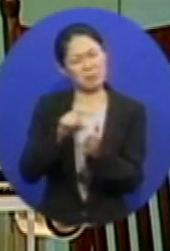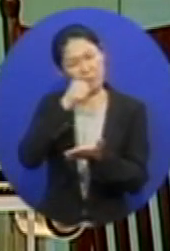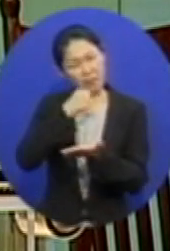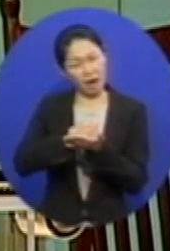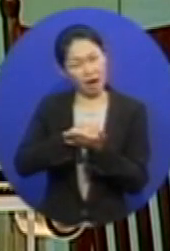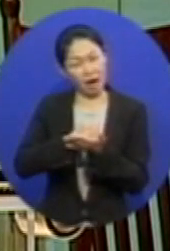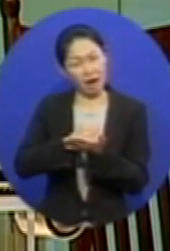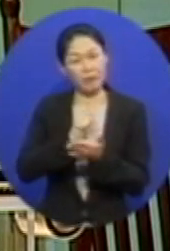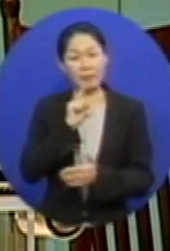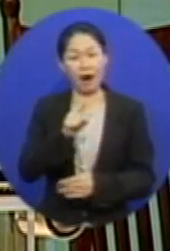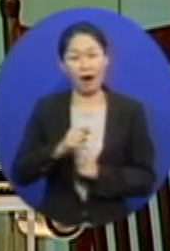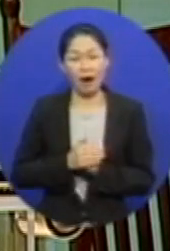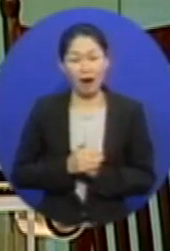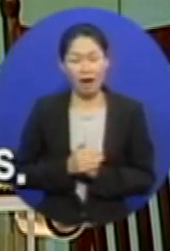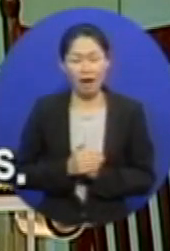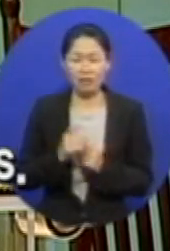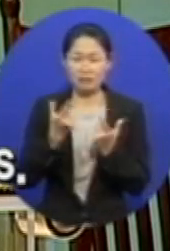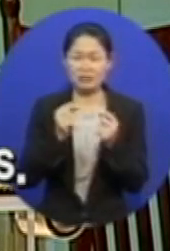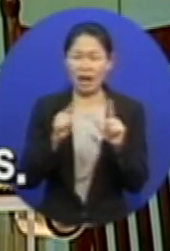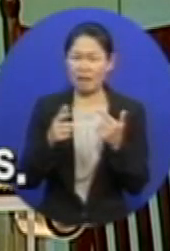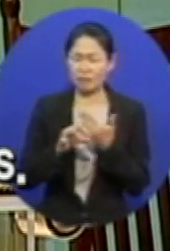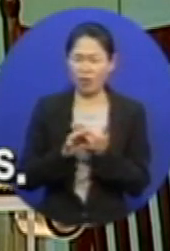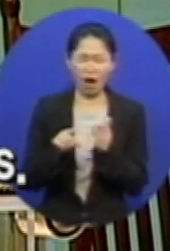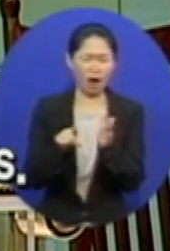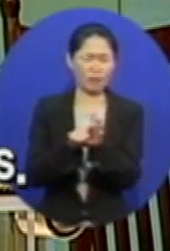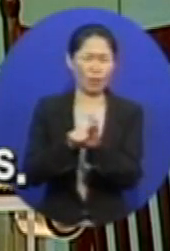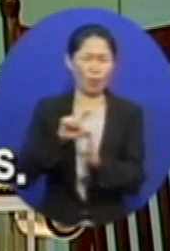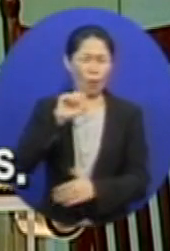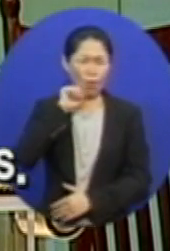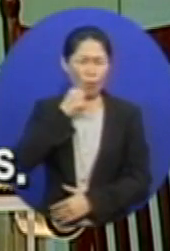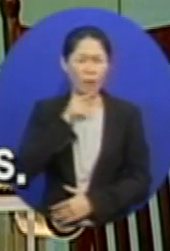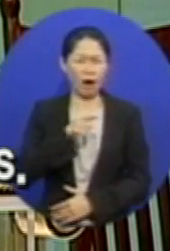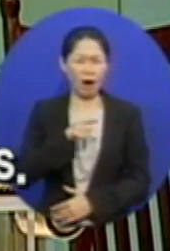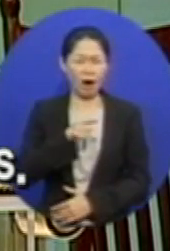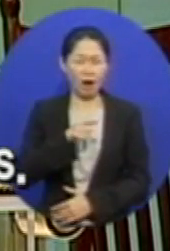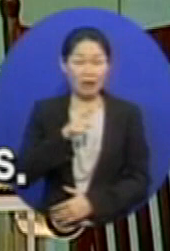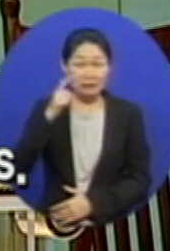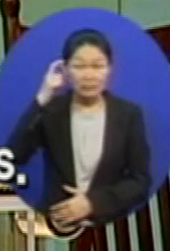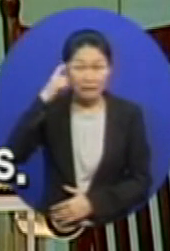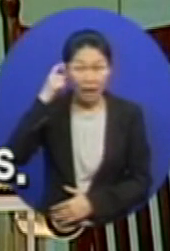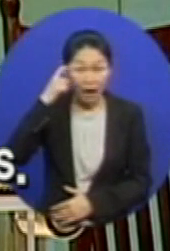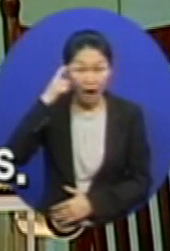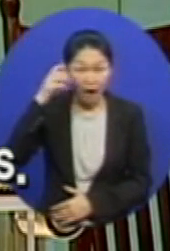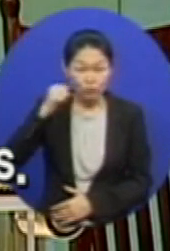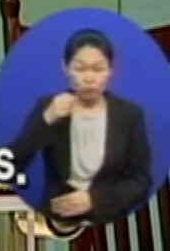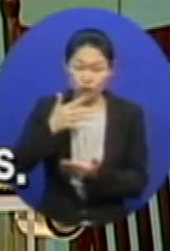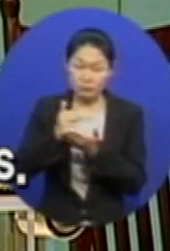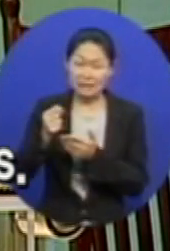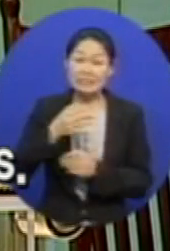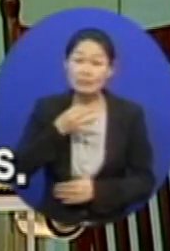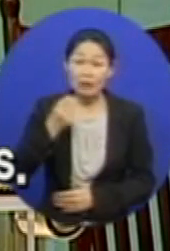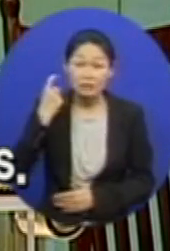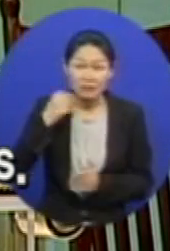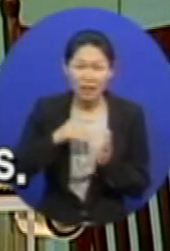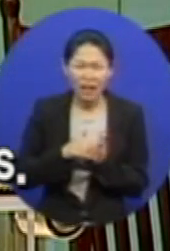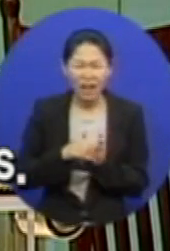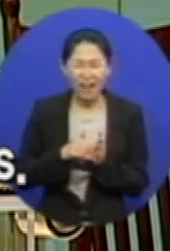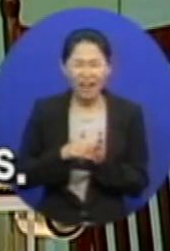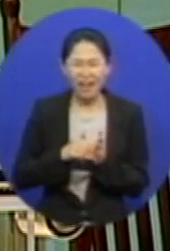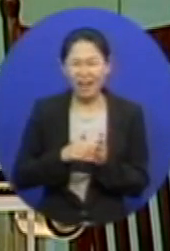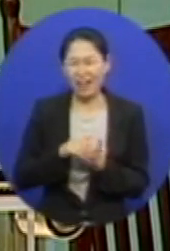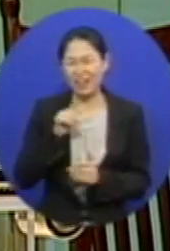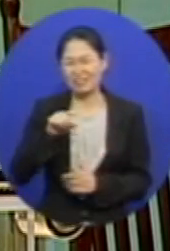거다 그렇지 않으면 도무지 믿지 못 하려고 그래요 생각으로 주님의 음성을 듣는다 알 건 너무